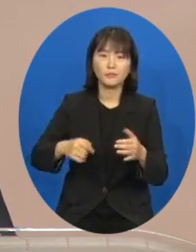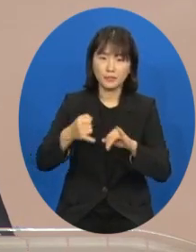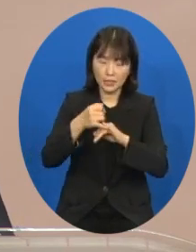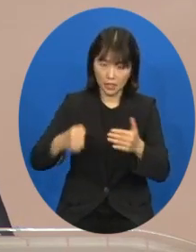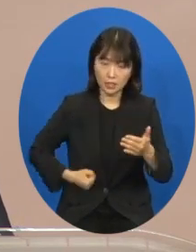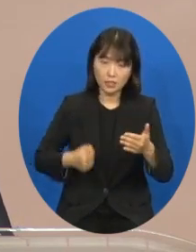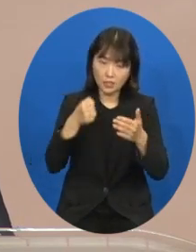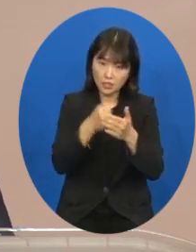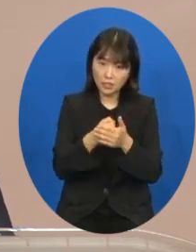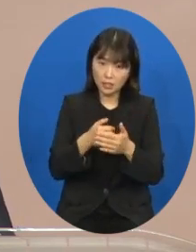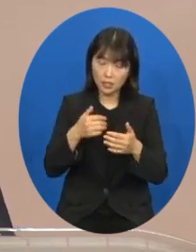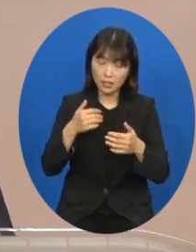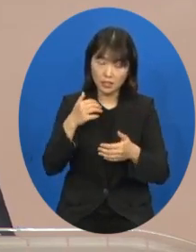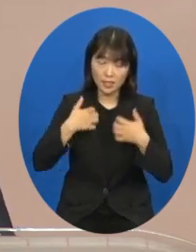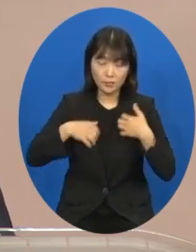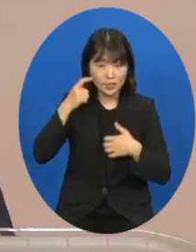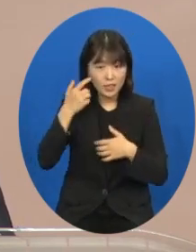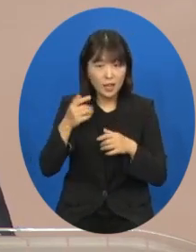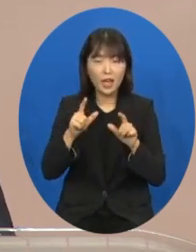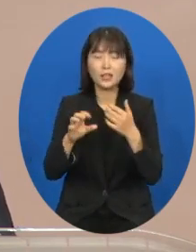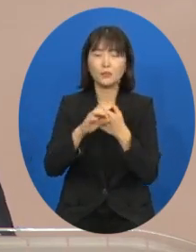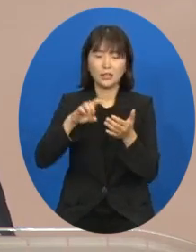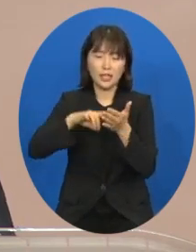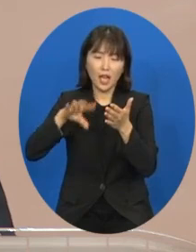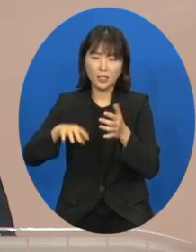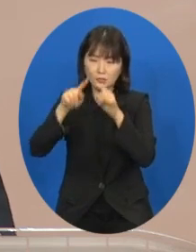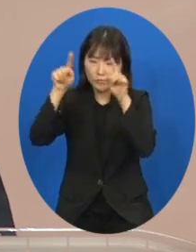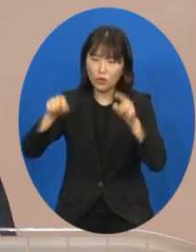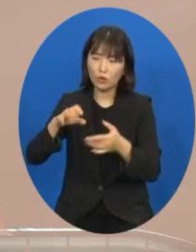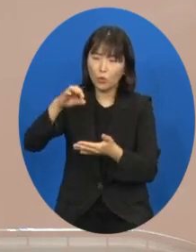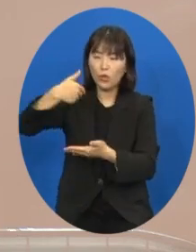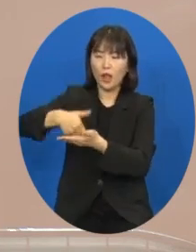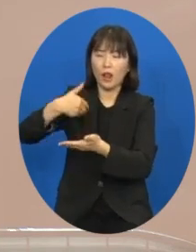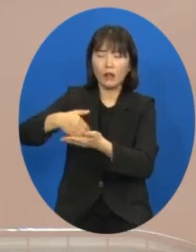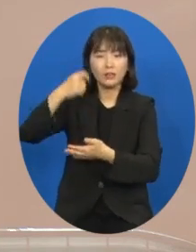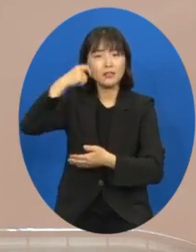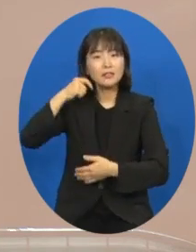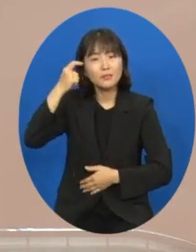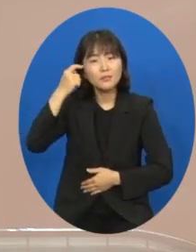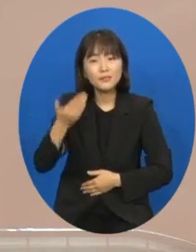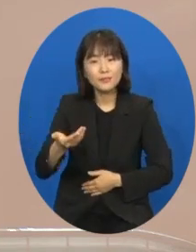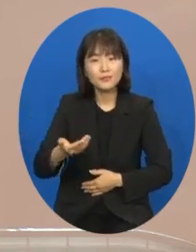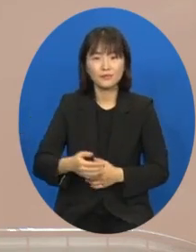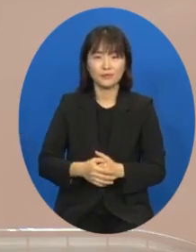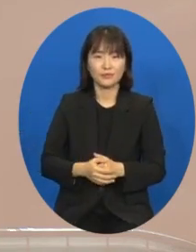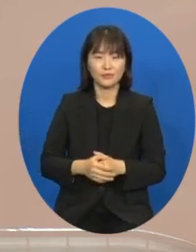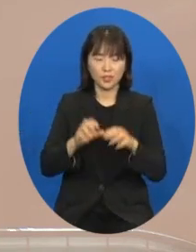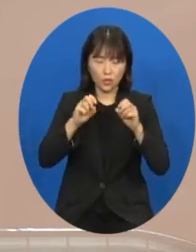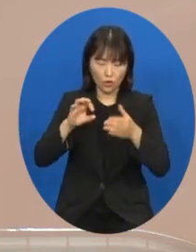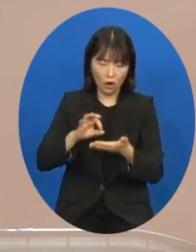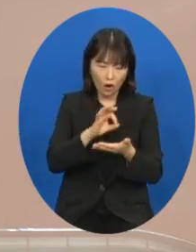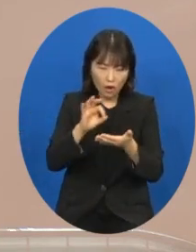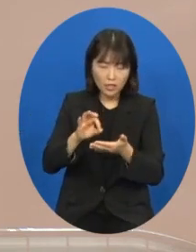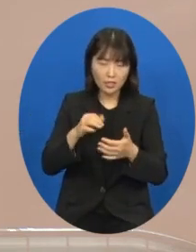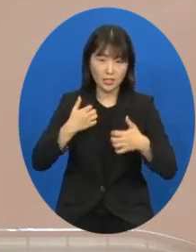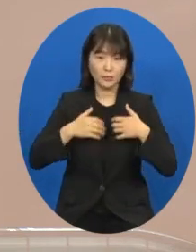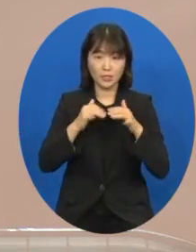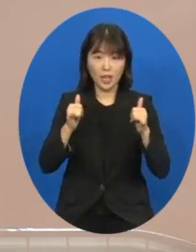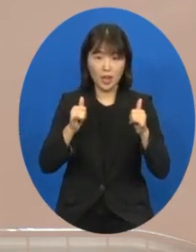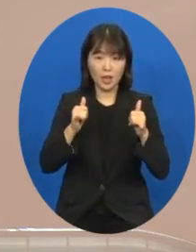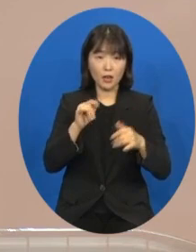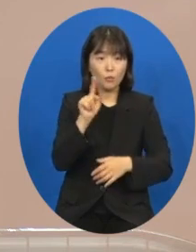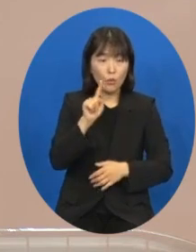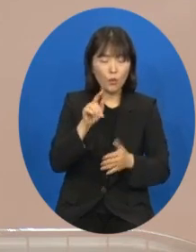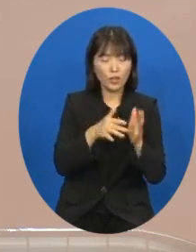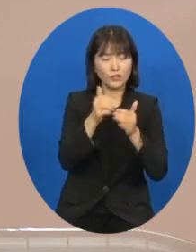아니면 무슨 세금 고지서 받는 것 같은 느낌이세요? 선교 헌금이 기쁜 사람은 예수님을 사랑하는